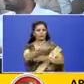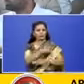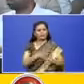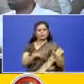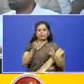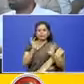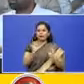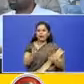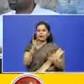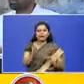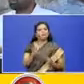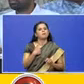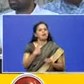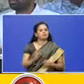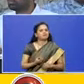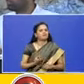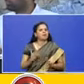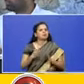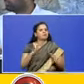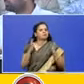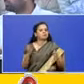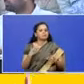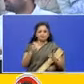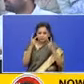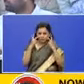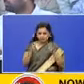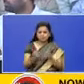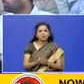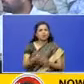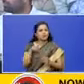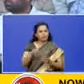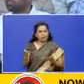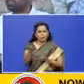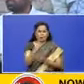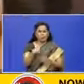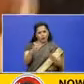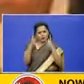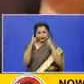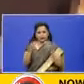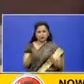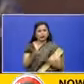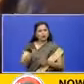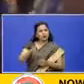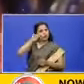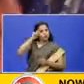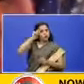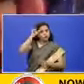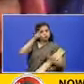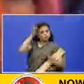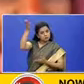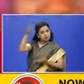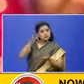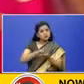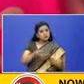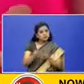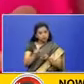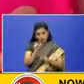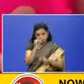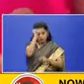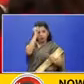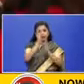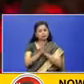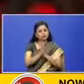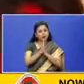ये देखकर मुझे भी बहुत खुशी होती है। आजकल हम देखते हैं विदेशों से भी छठ पूजा की कितनी